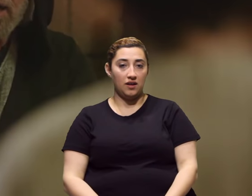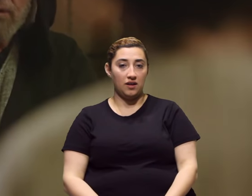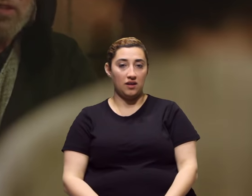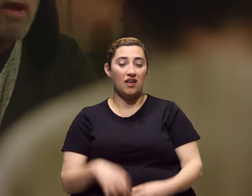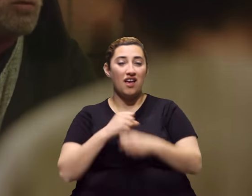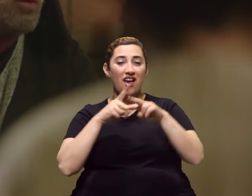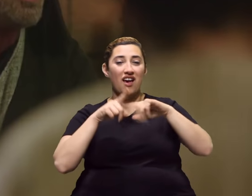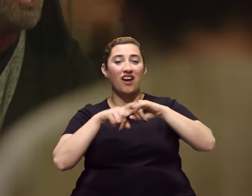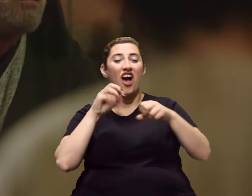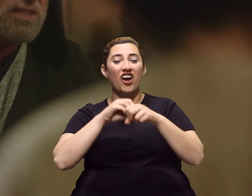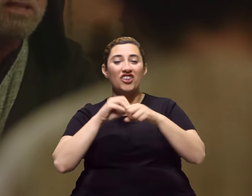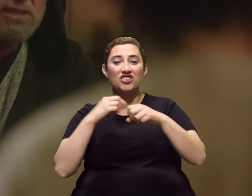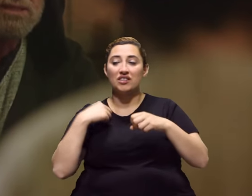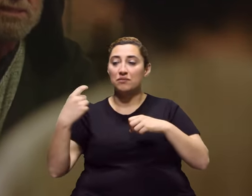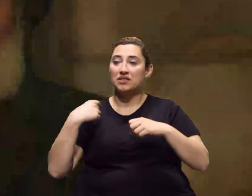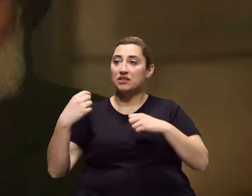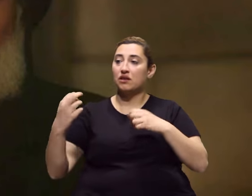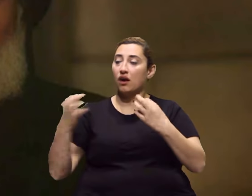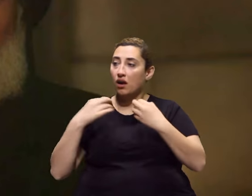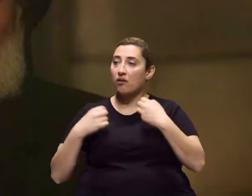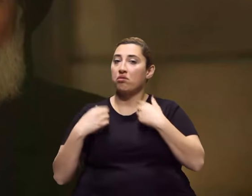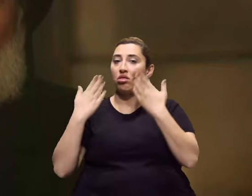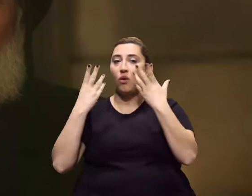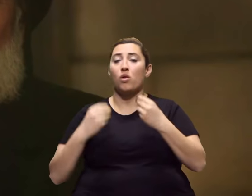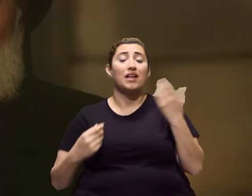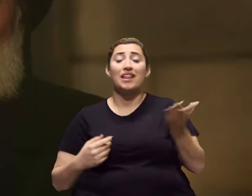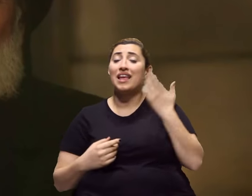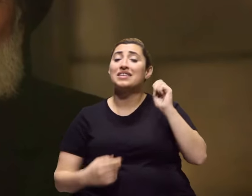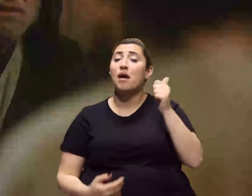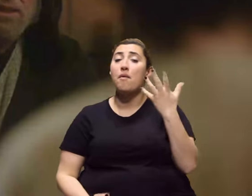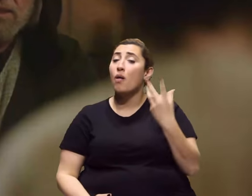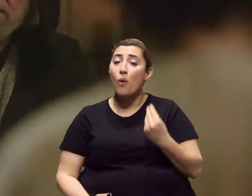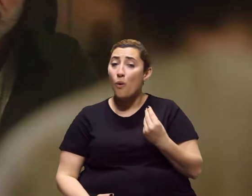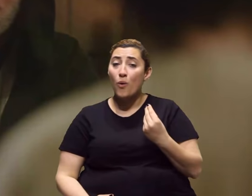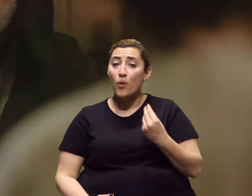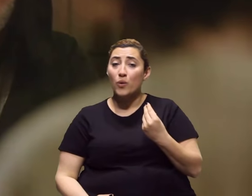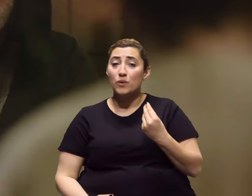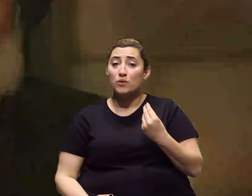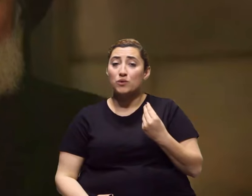Gah'taki hanemize vurur şavkı. Nice vakit olmuş.